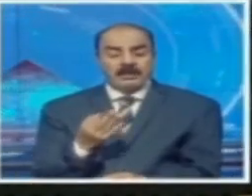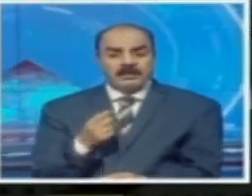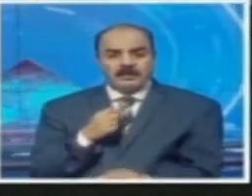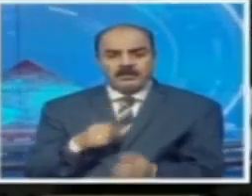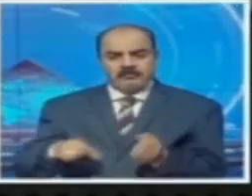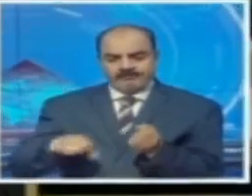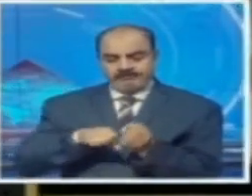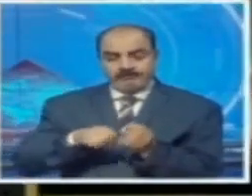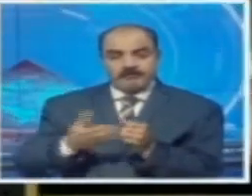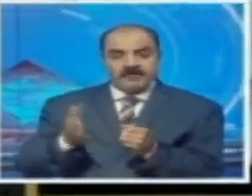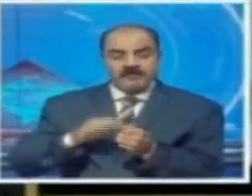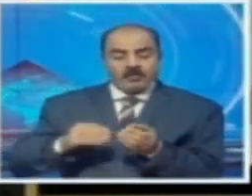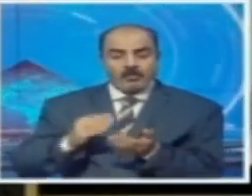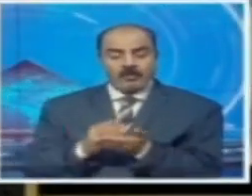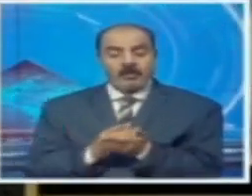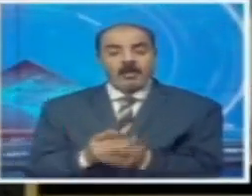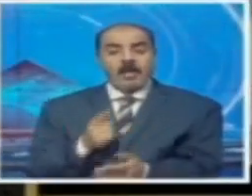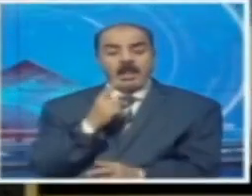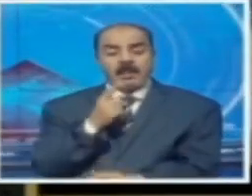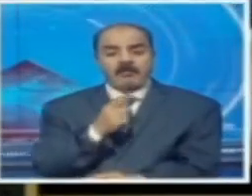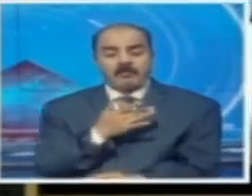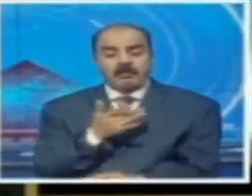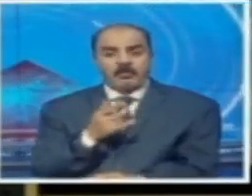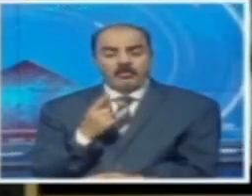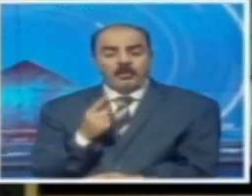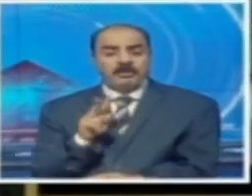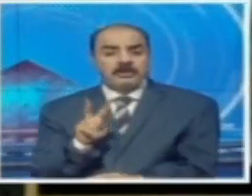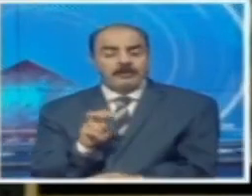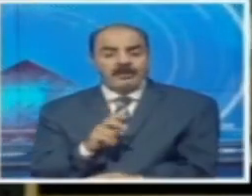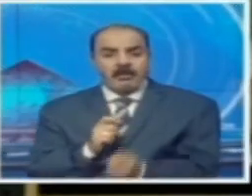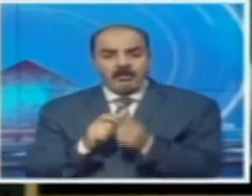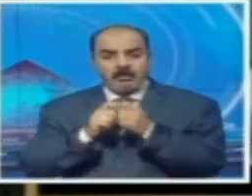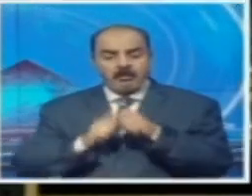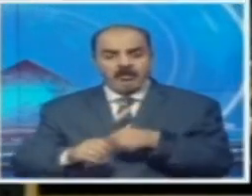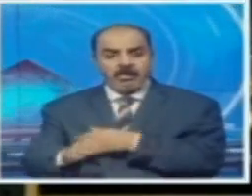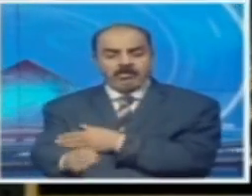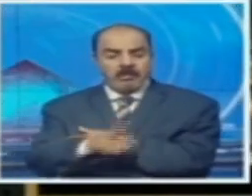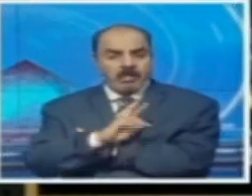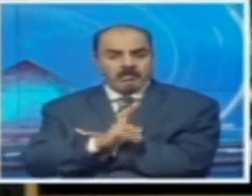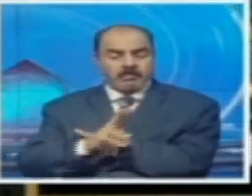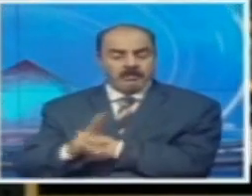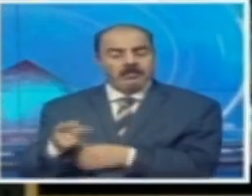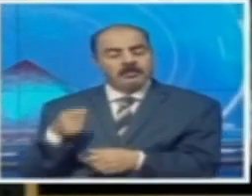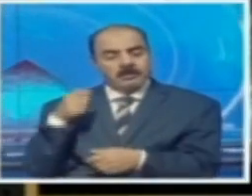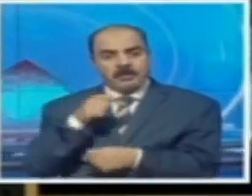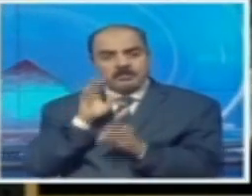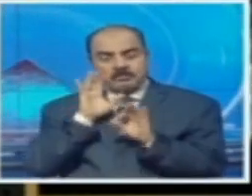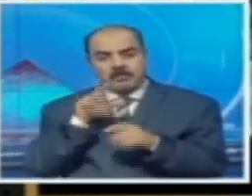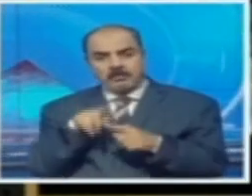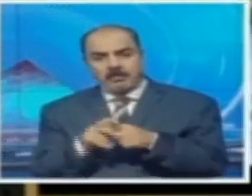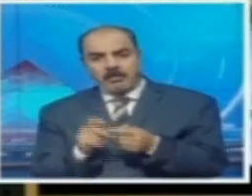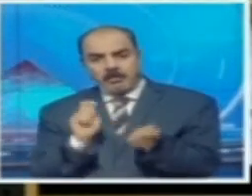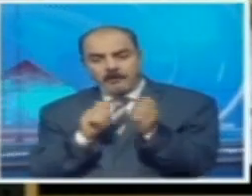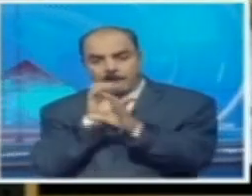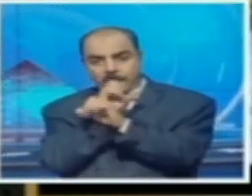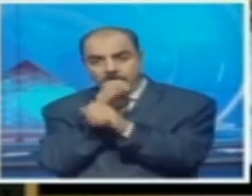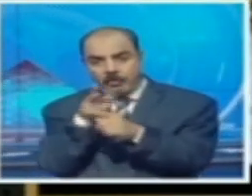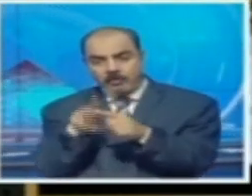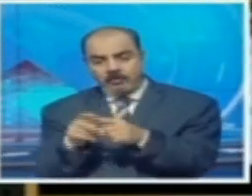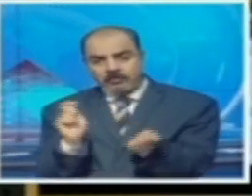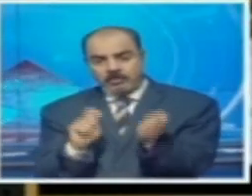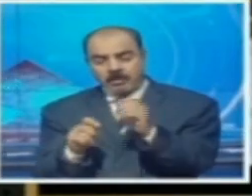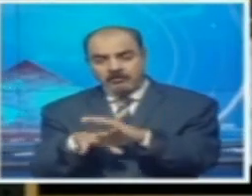خزينة، إضافة ل 1171 قطعة سلاح أبيض. كما تم ضبط ورشة لتصنيع الأسلحة